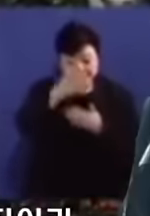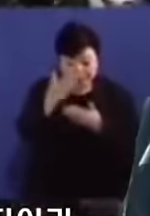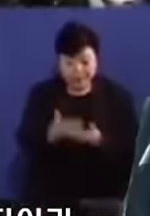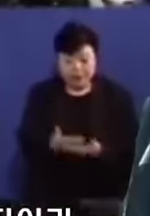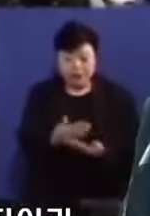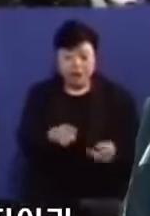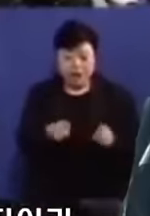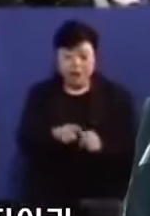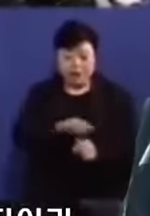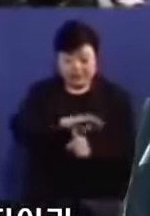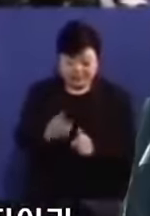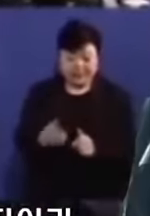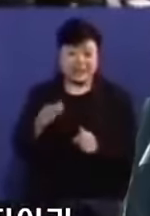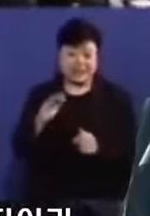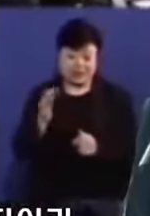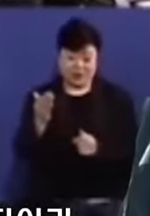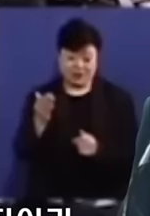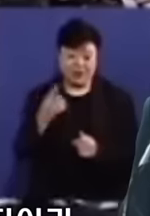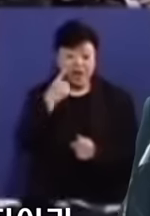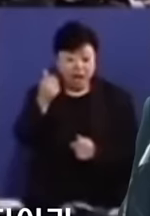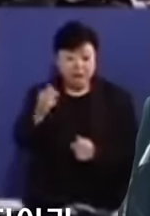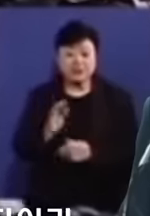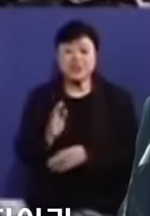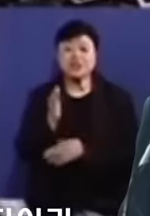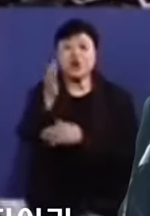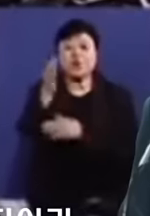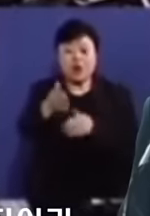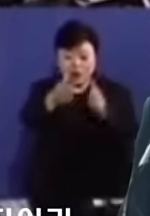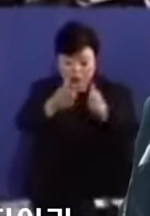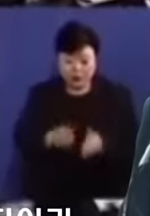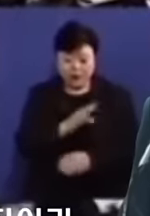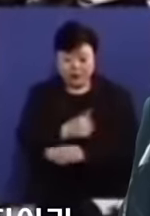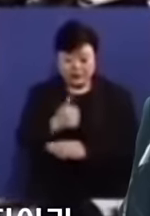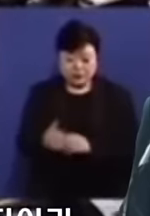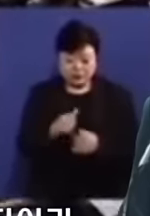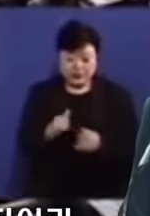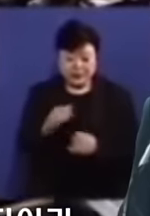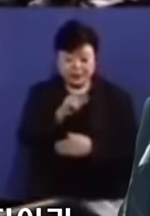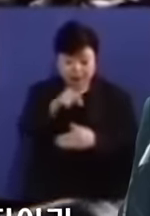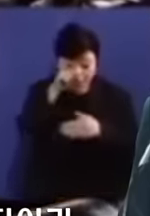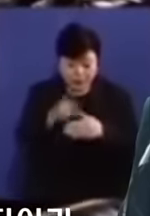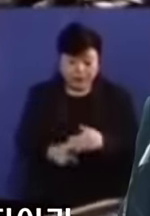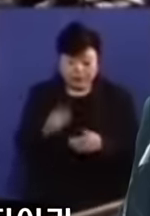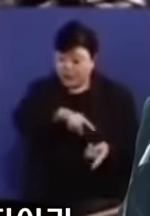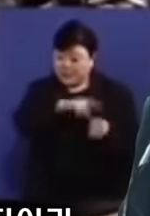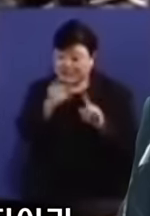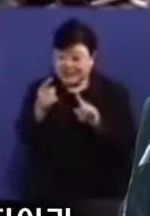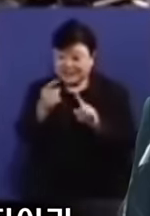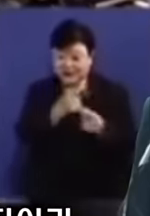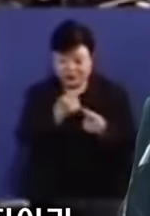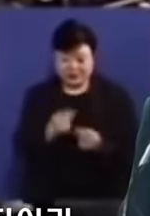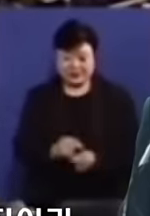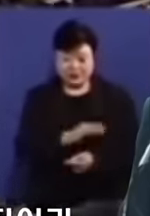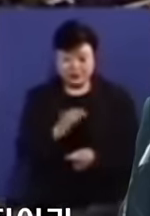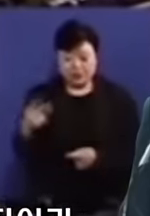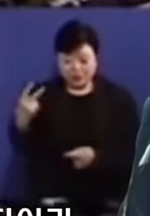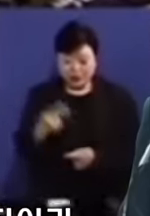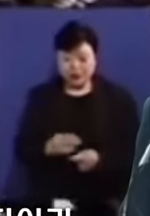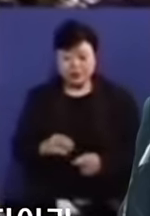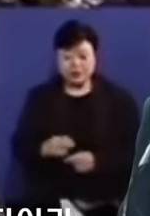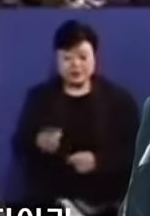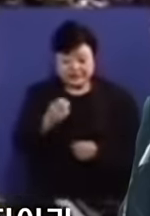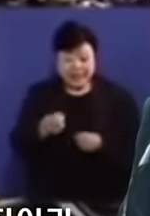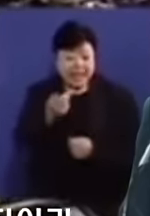그와 함께 장사되었나니 이는 아버지의 영광으로 말미암아 그리스도를 죽은 자 가운데서 살리심과 같이 우리로 또한 새